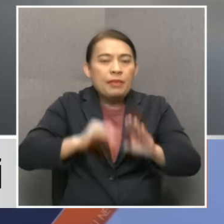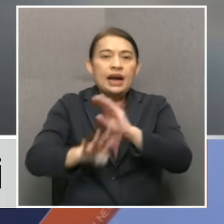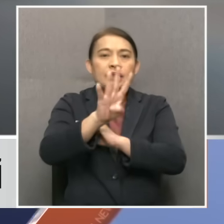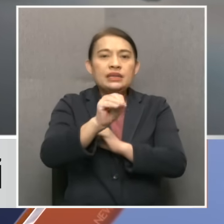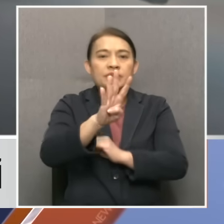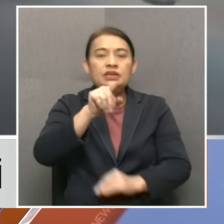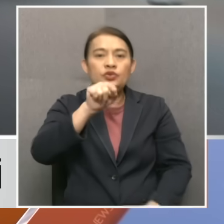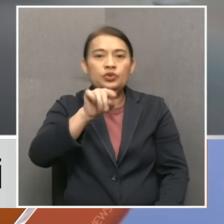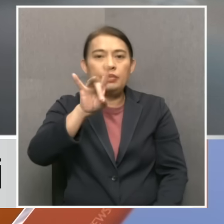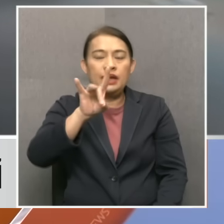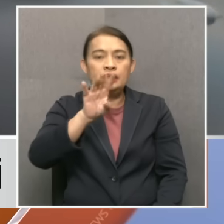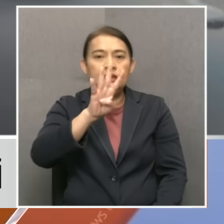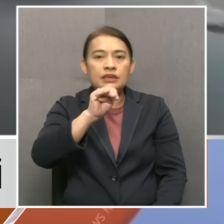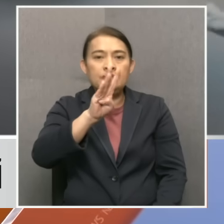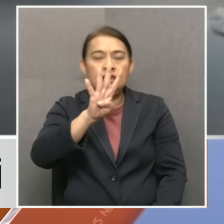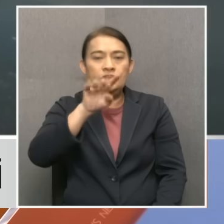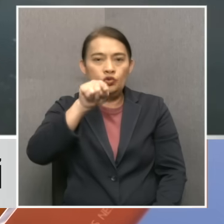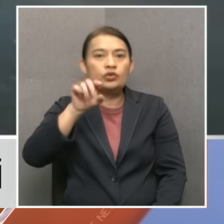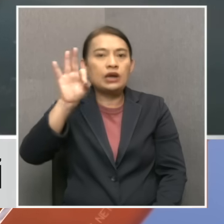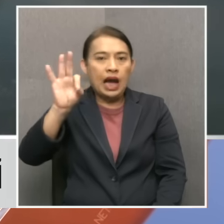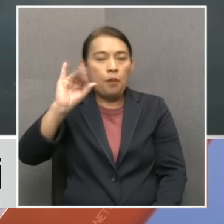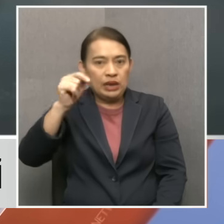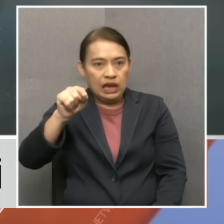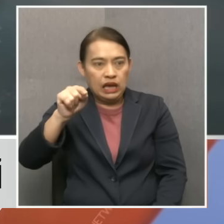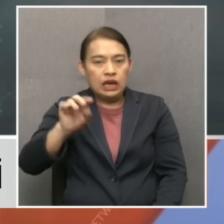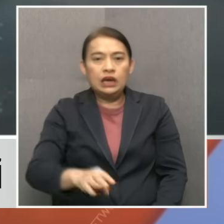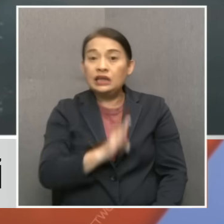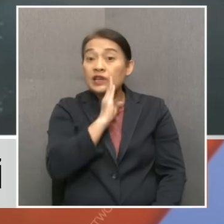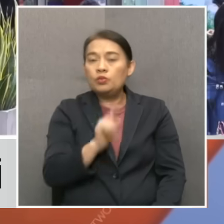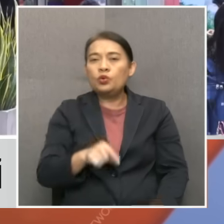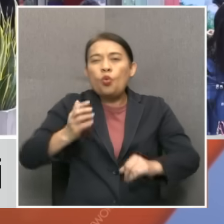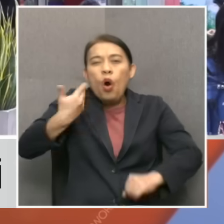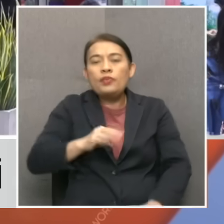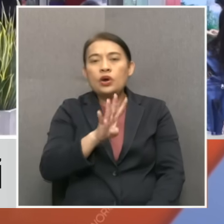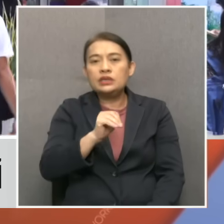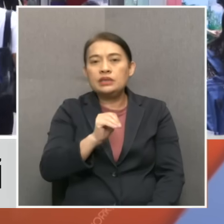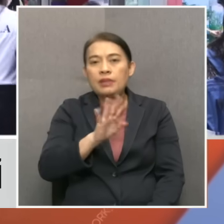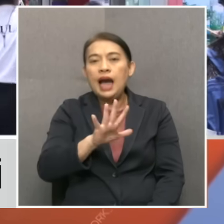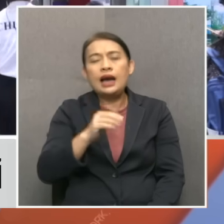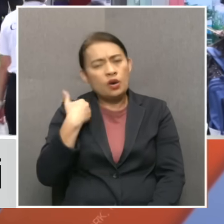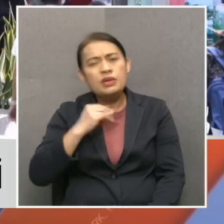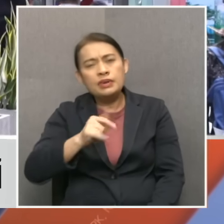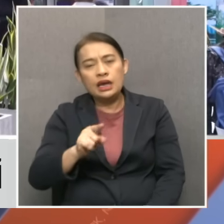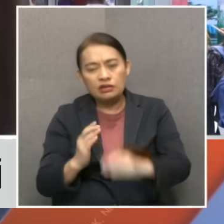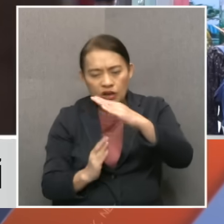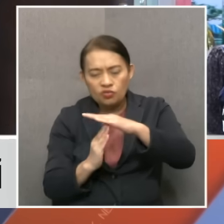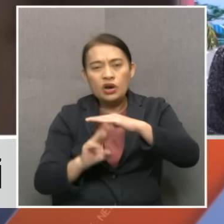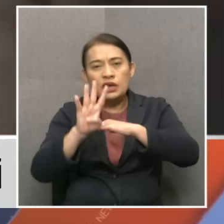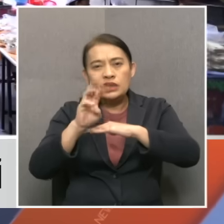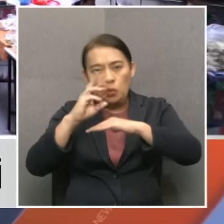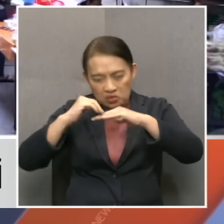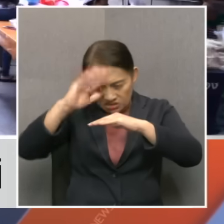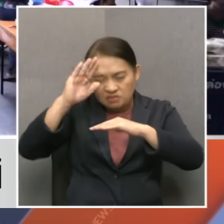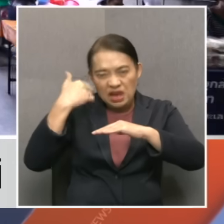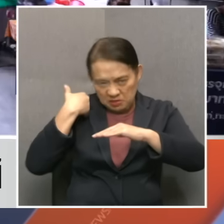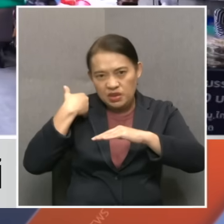44.8.9 ราวนี้ตัวเลขนะฮะหรือถ้าบางพื้นที่45ก็เป็นไปได้นะครับแต่ว่าสูงกว่า 44.6 แน่นะครับเพราะอะไรเพ